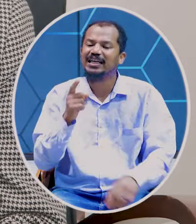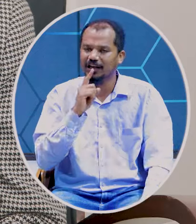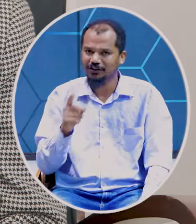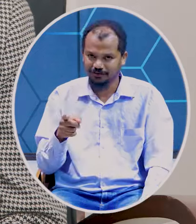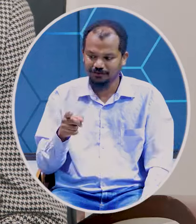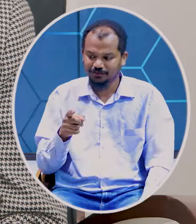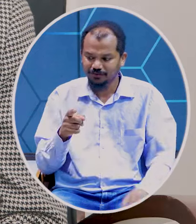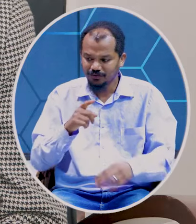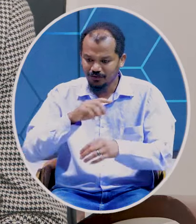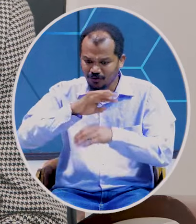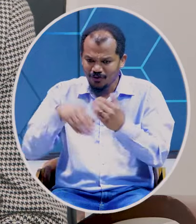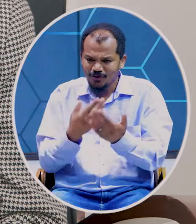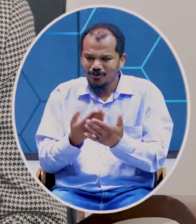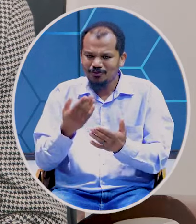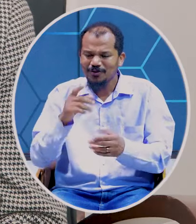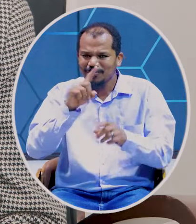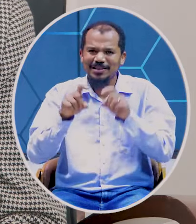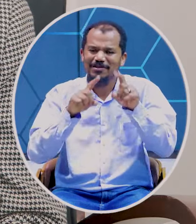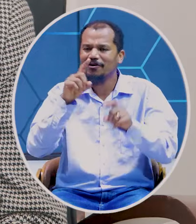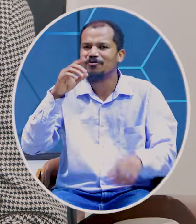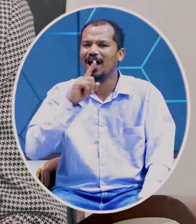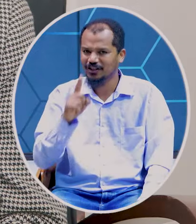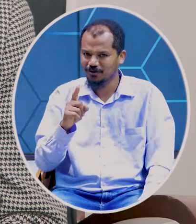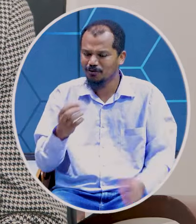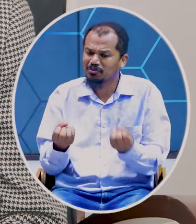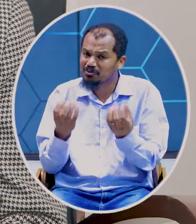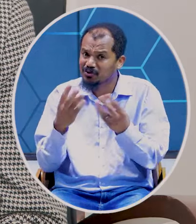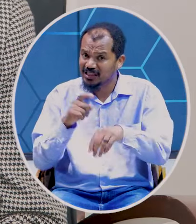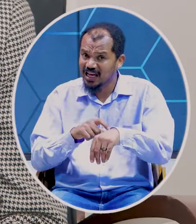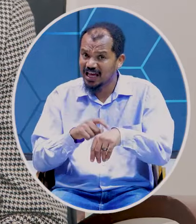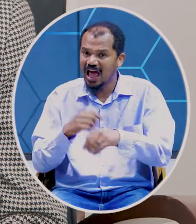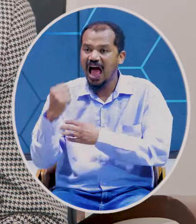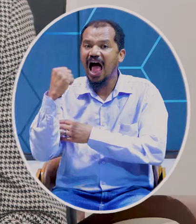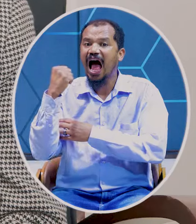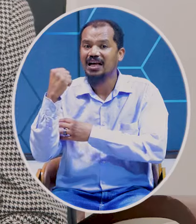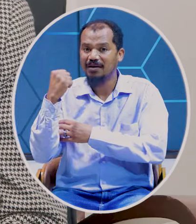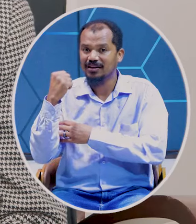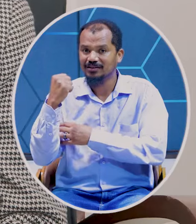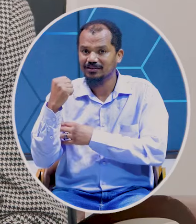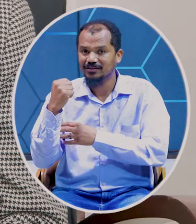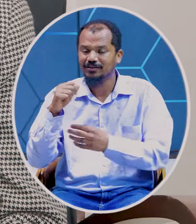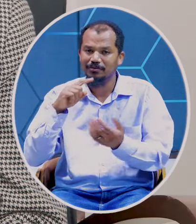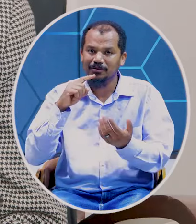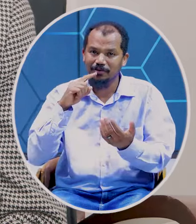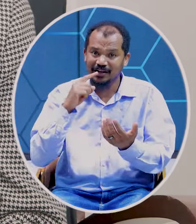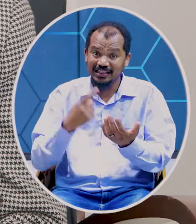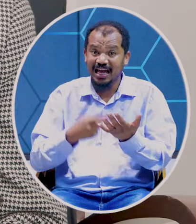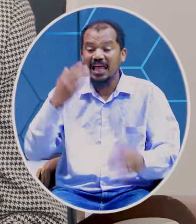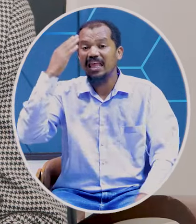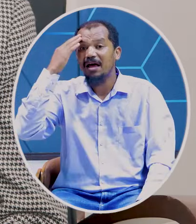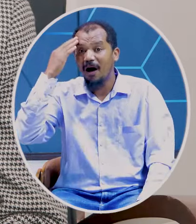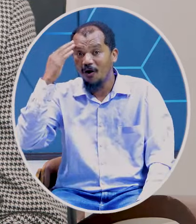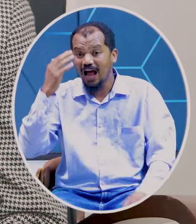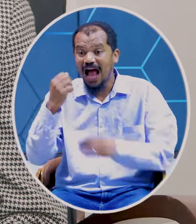ልክነሽ ያው ሁሌም የሚነሱ ጥያቄዎች ናቸው እነዚህ ብዙ ጊዜ ያው አቅማችን ቴክኖሎጂያችን